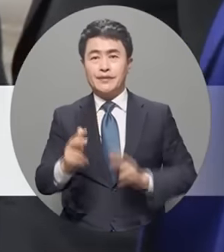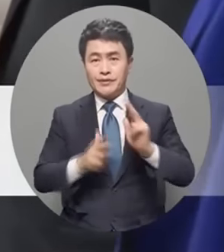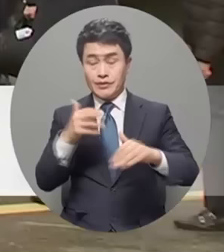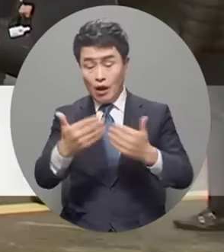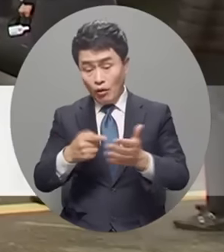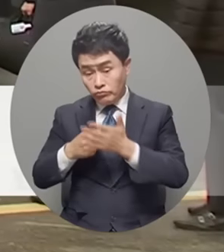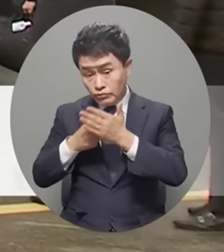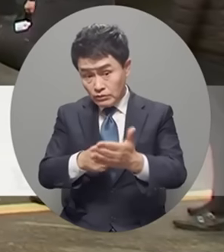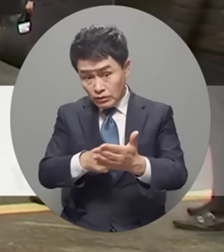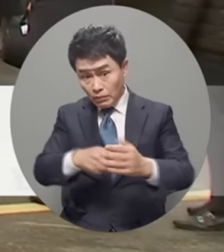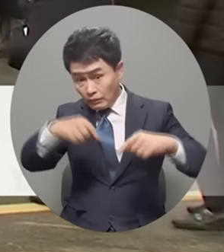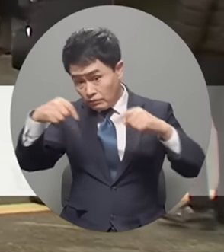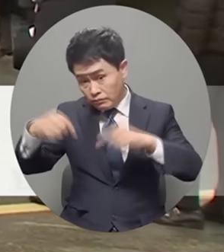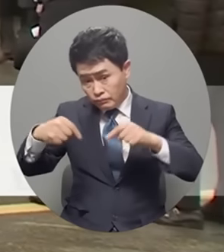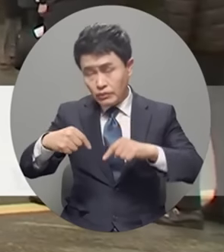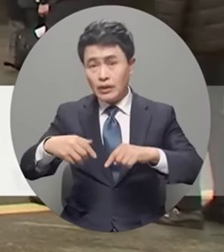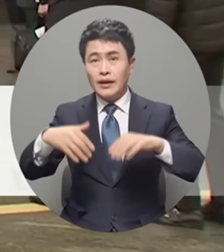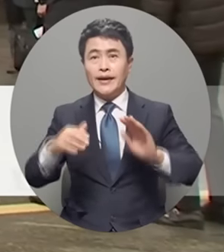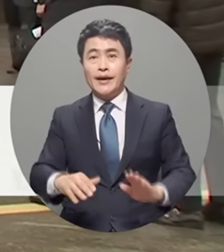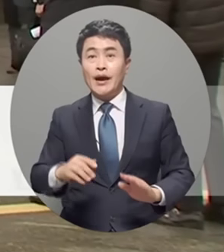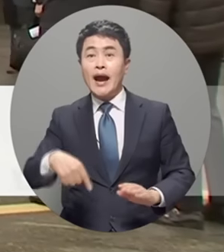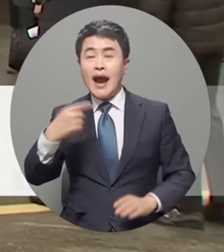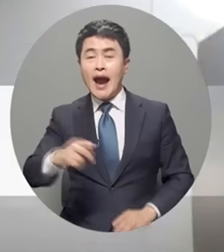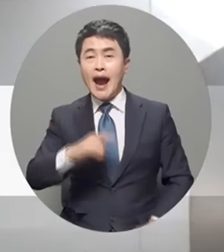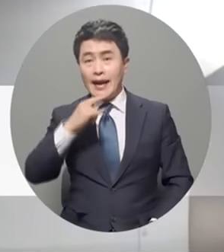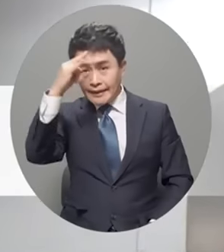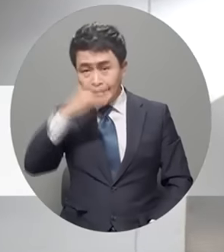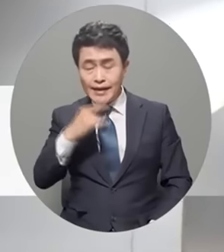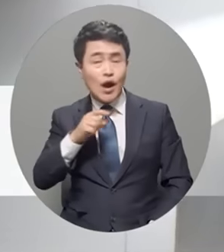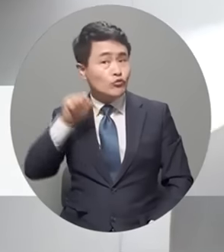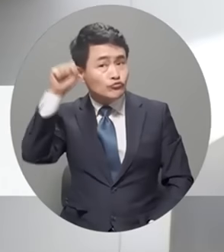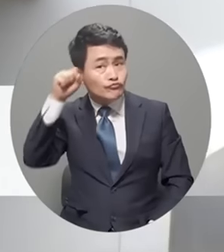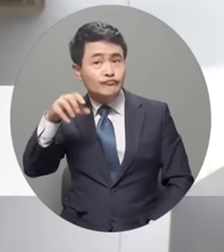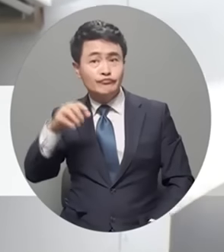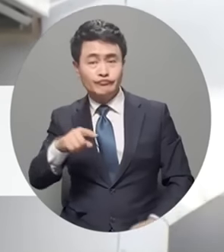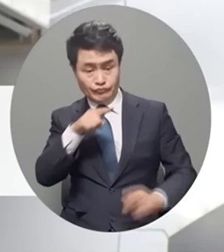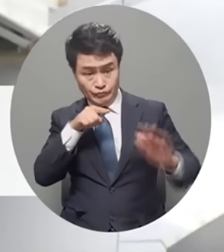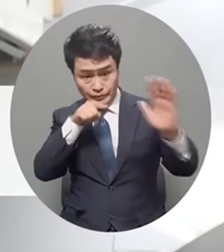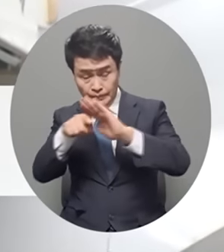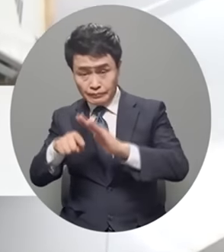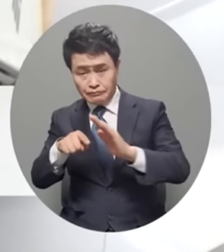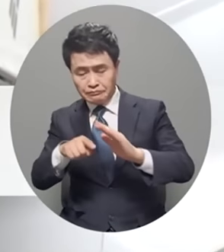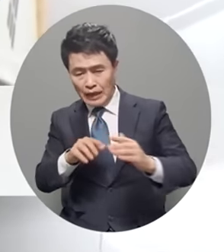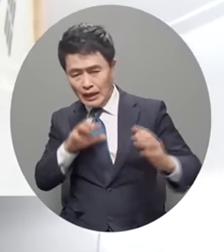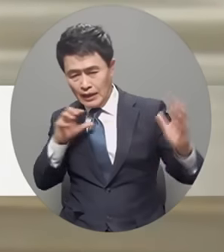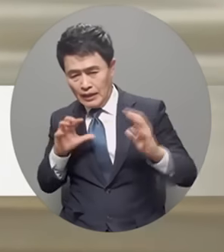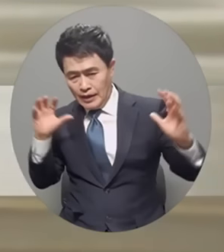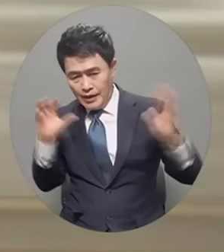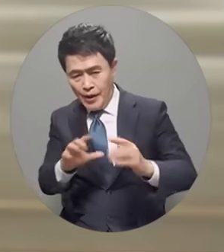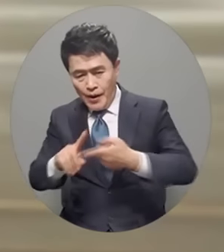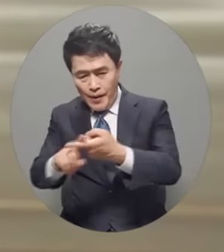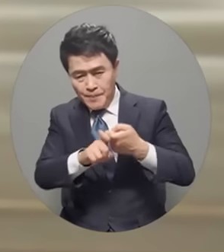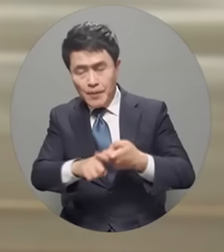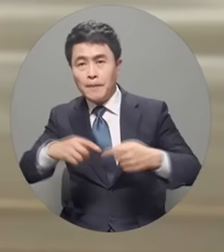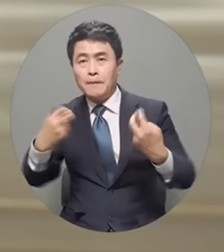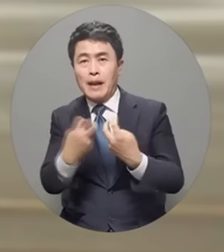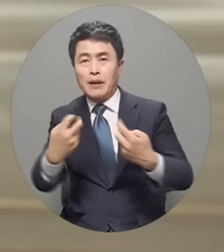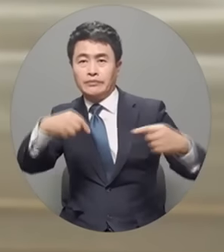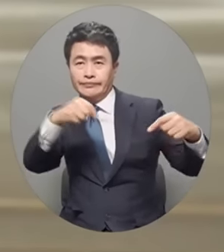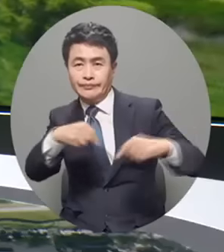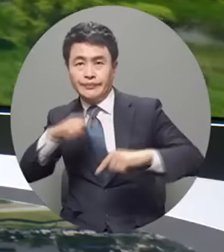진출 확대 방안을 논의하고 이어 카자흐스탄과 우즈베키스탄을 방문해 협력 방안을 논의할 예정입니다.